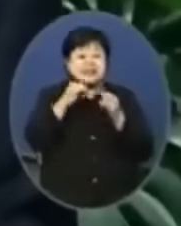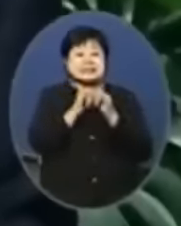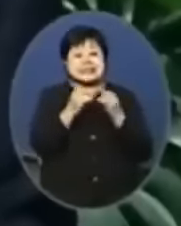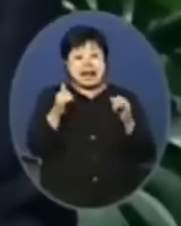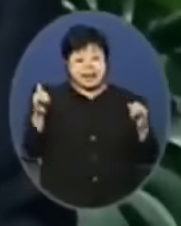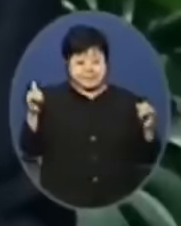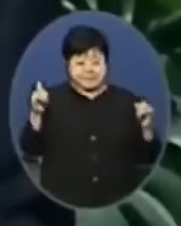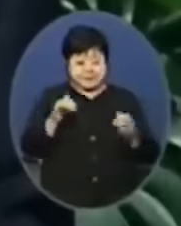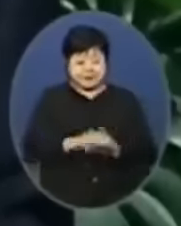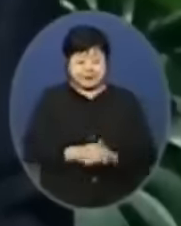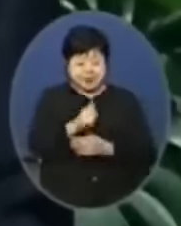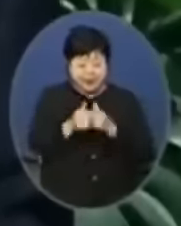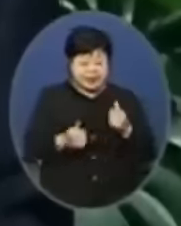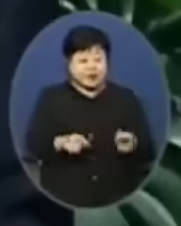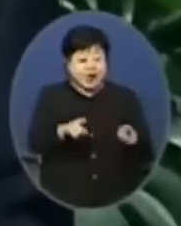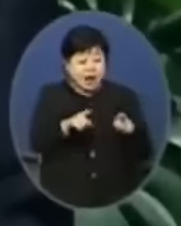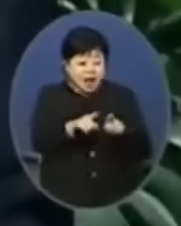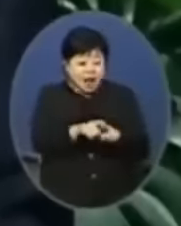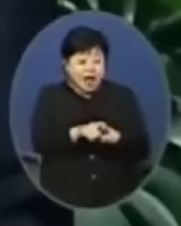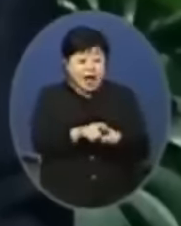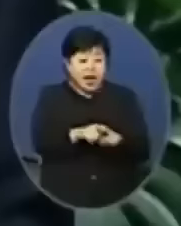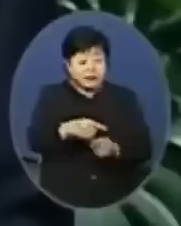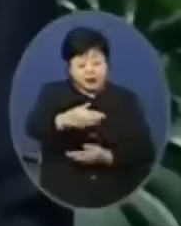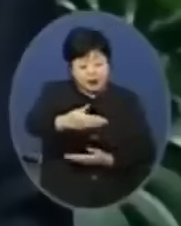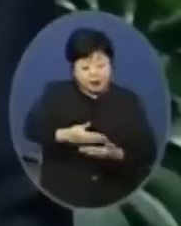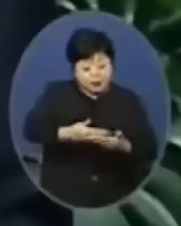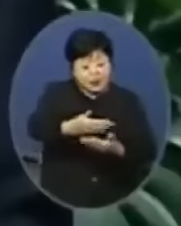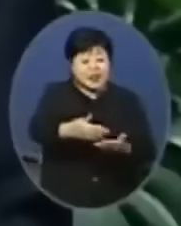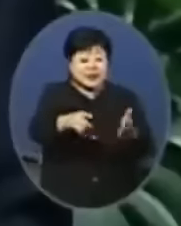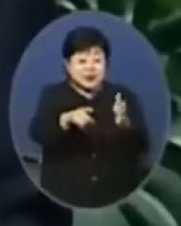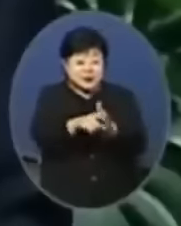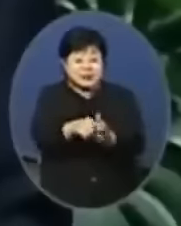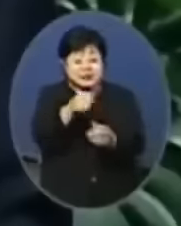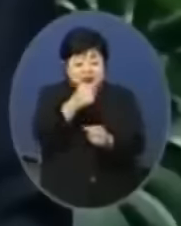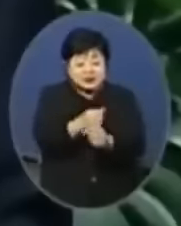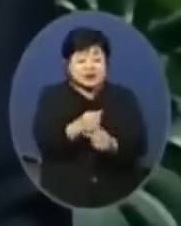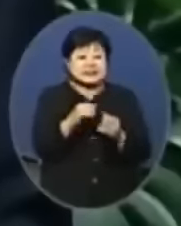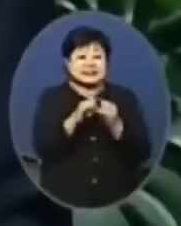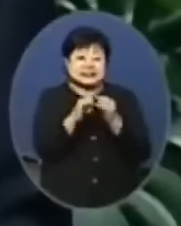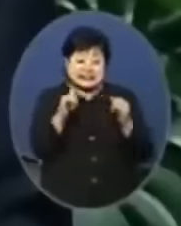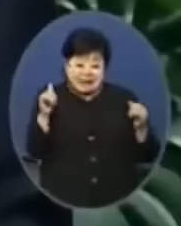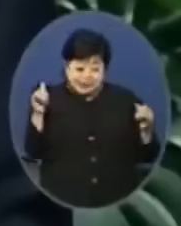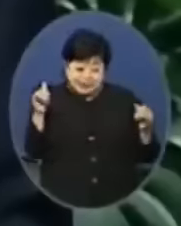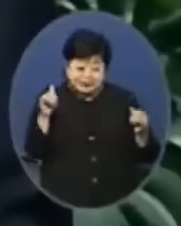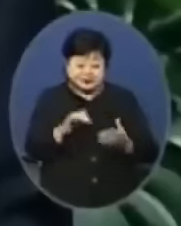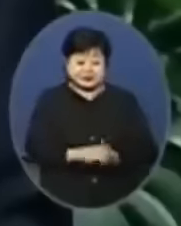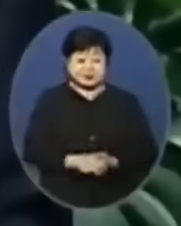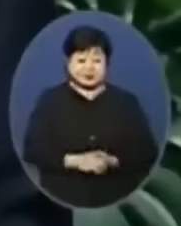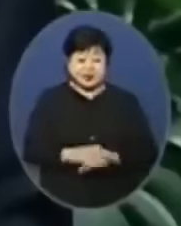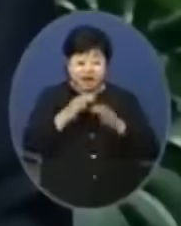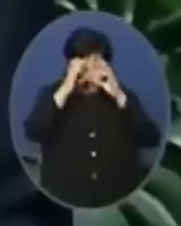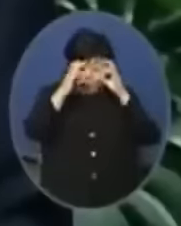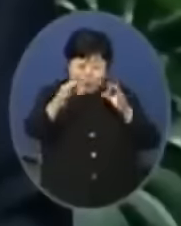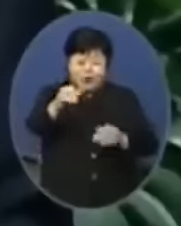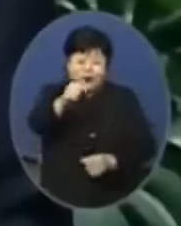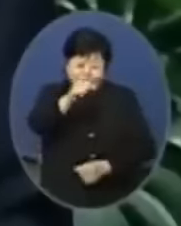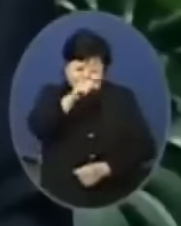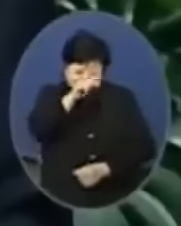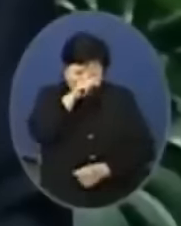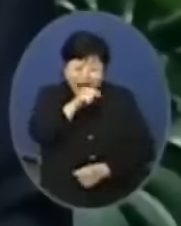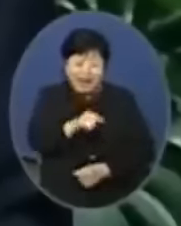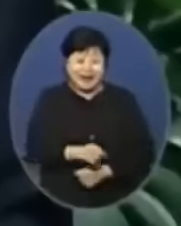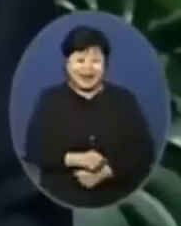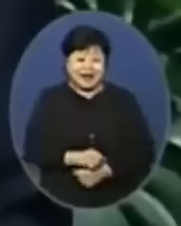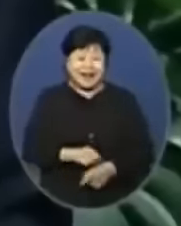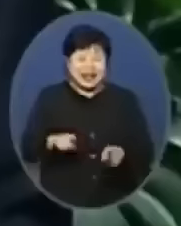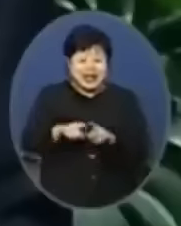아닙니까? 하나님과 함께 친교를 나누기 위해서 지은 사람은 보기에도 좋고